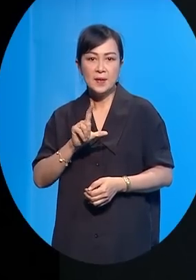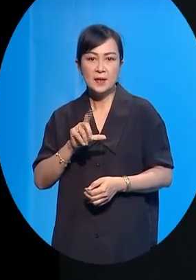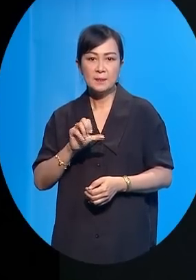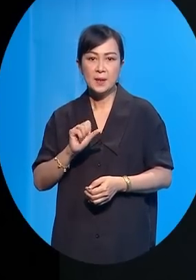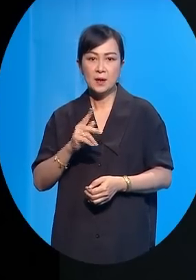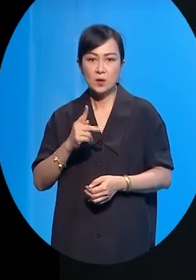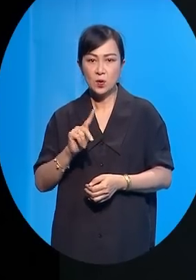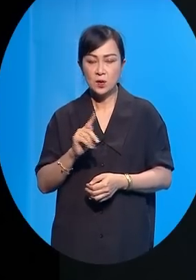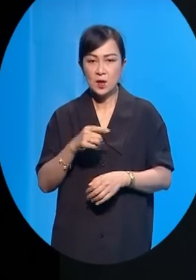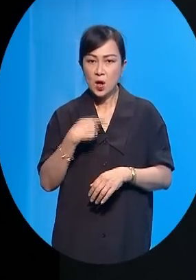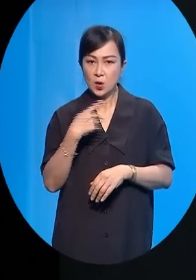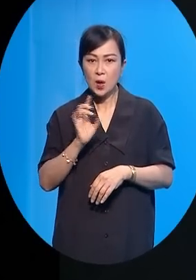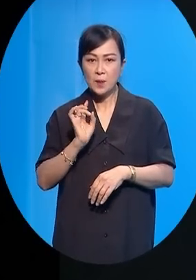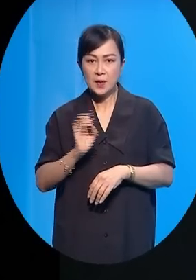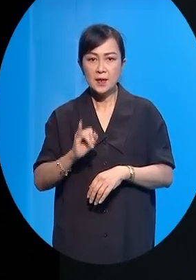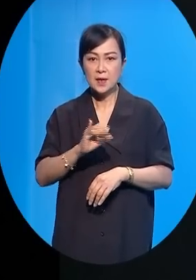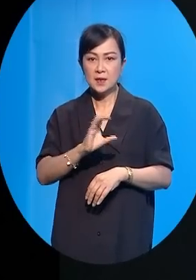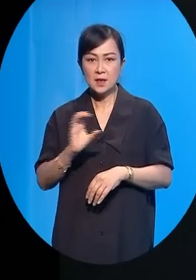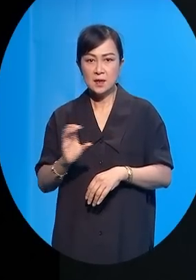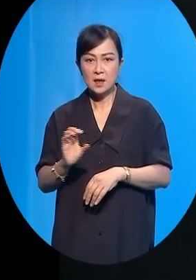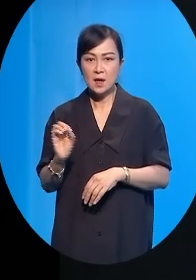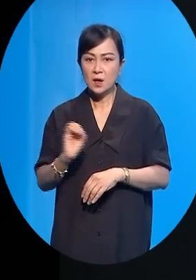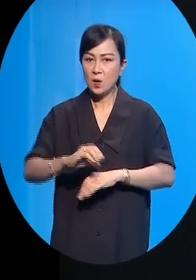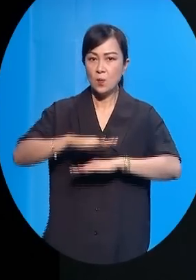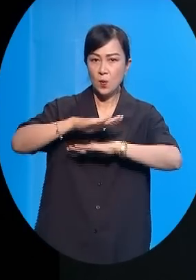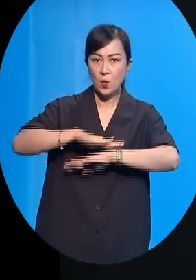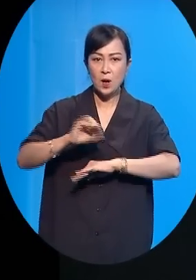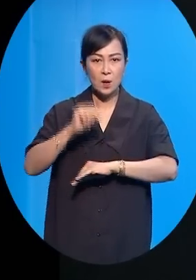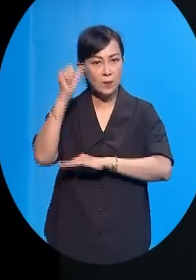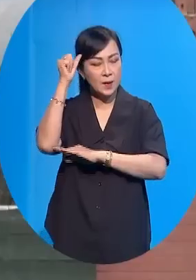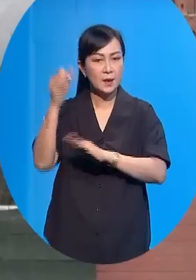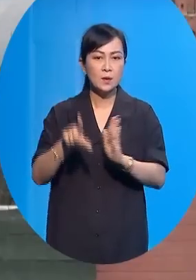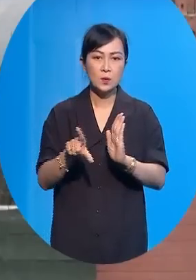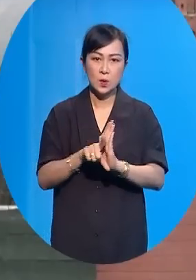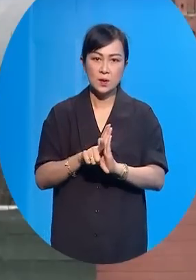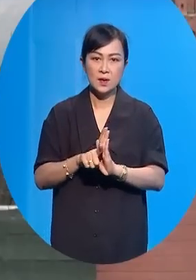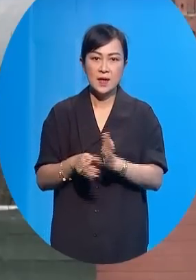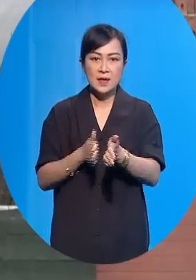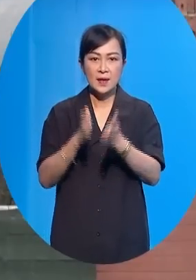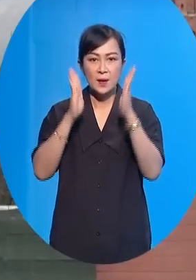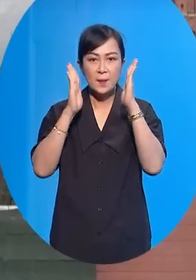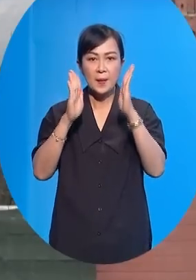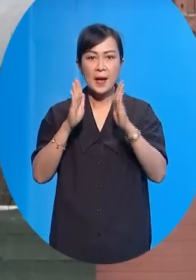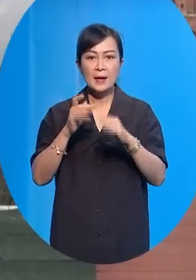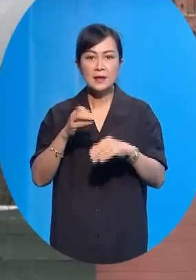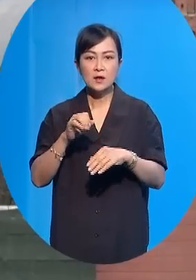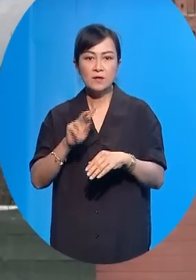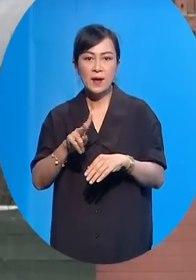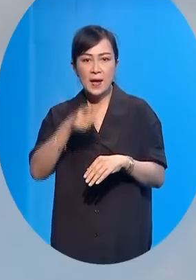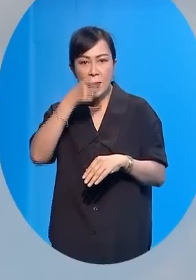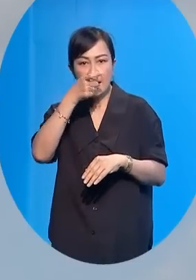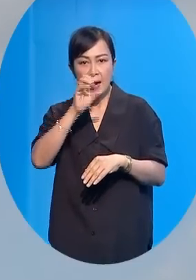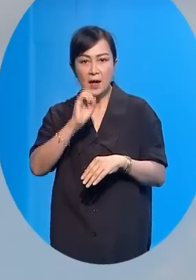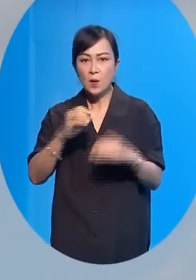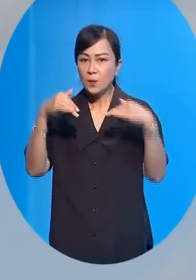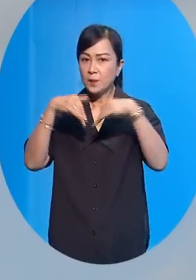mariazos đã gọi các quyết định của ICC là vô hiệu và không có ý nghĩa pháp lý theo bà zaccarova Nga không phải bên tham